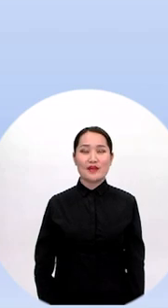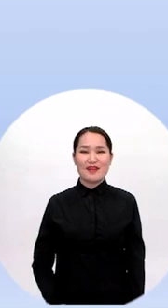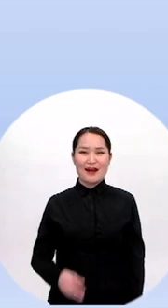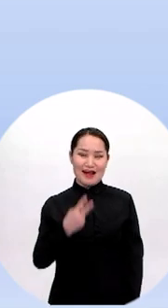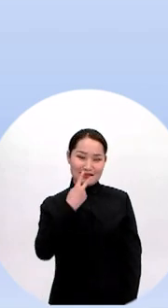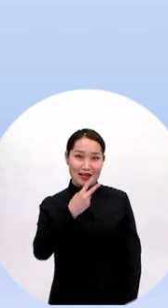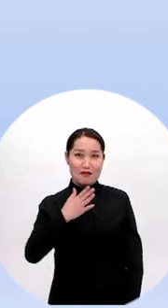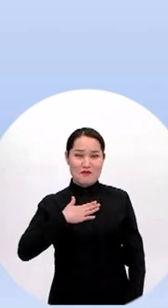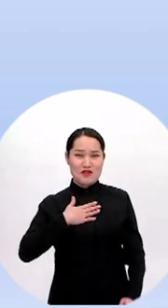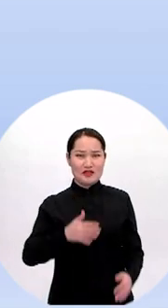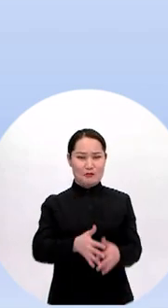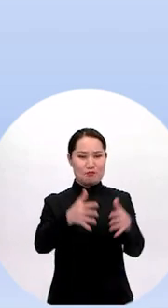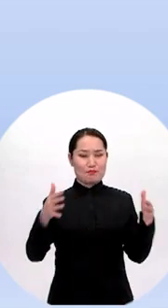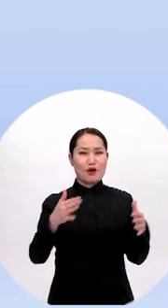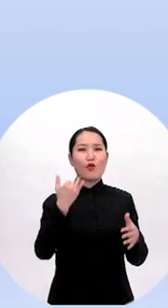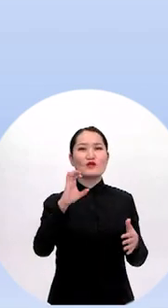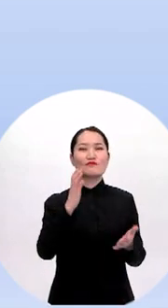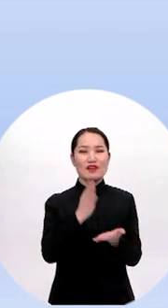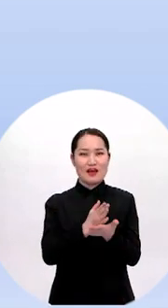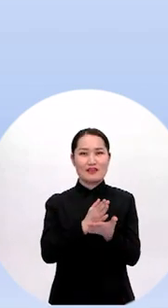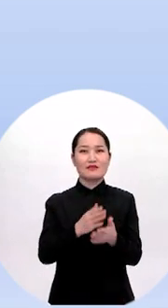Тэр минийх л их устай байсан байх шүү.